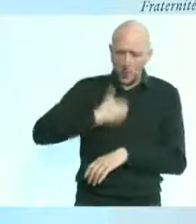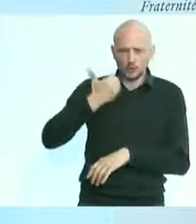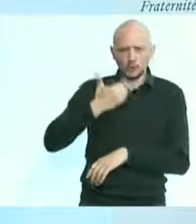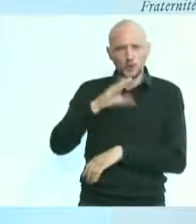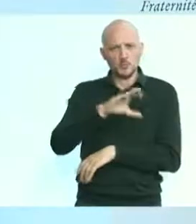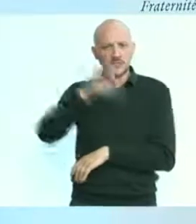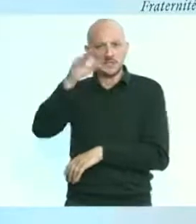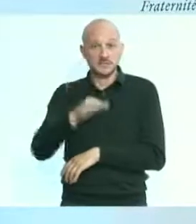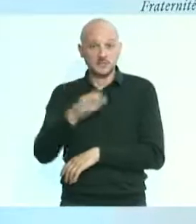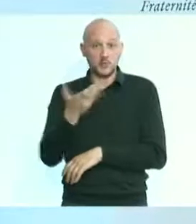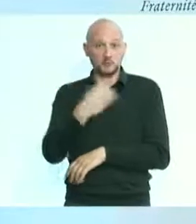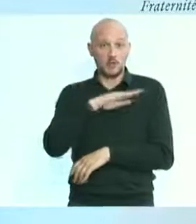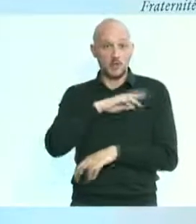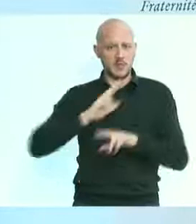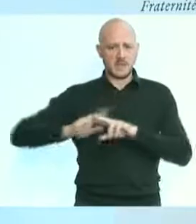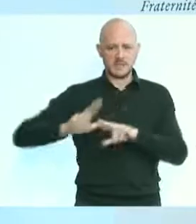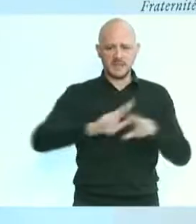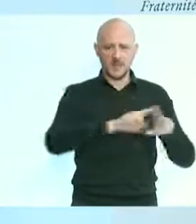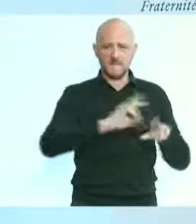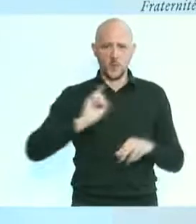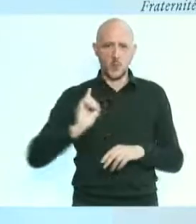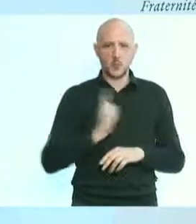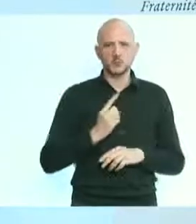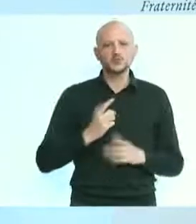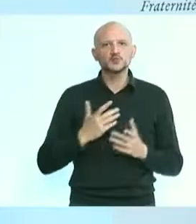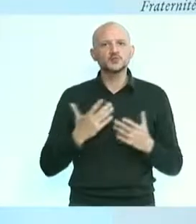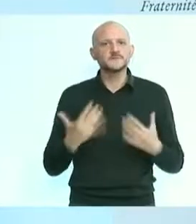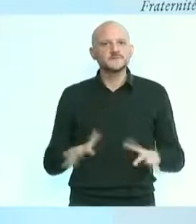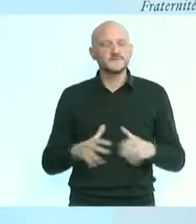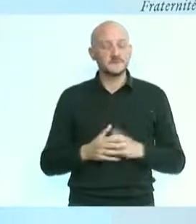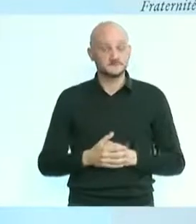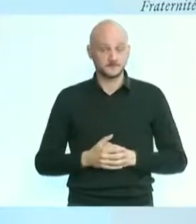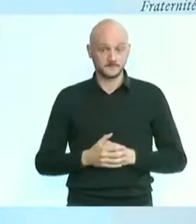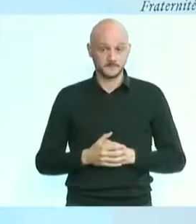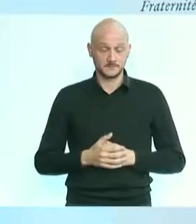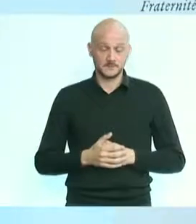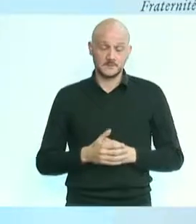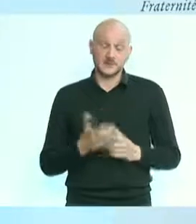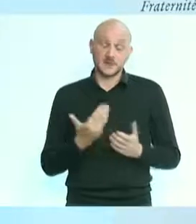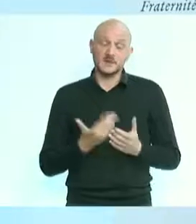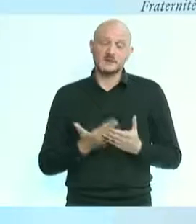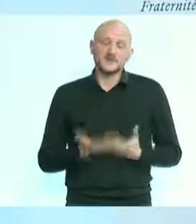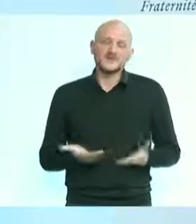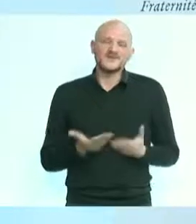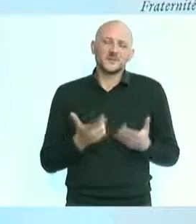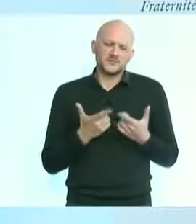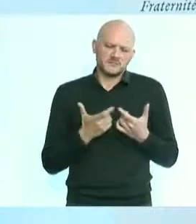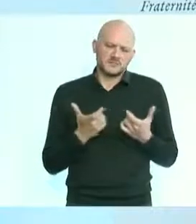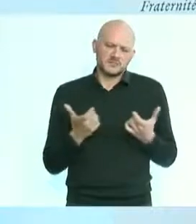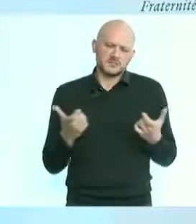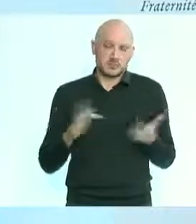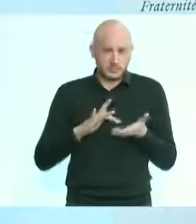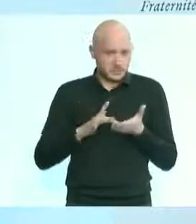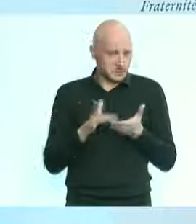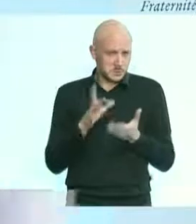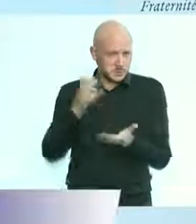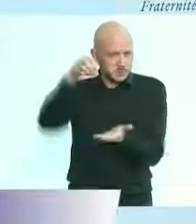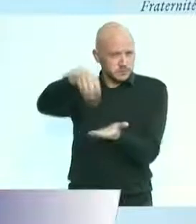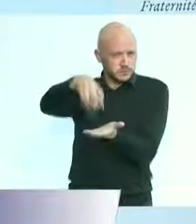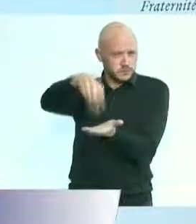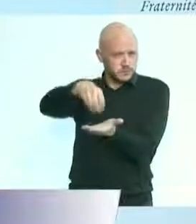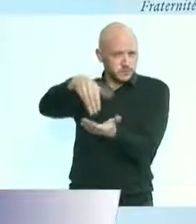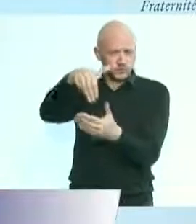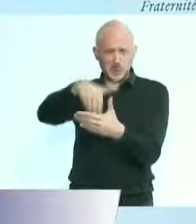tous les travaux nécessaires. Voilà, tous les cas de figure seront mentionnés et bien sûr les coordonnées du commerce. Donc c'est une aide